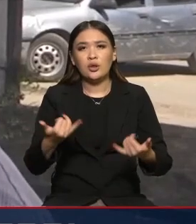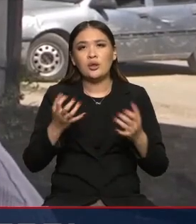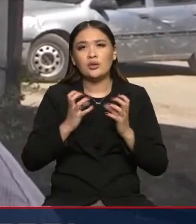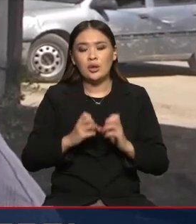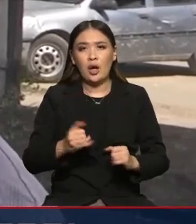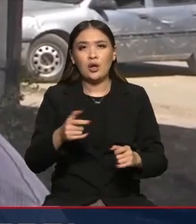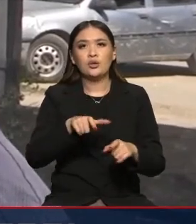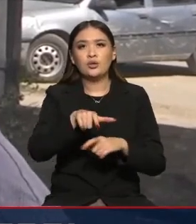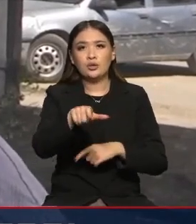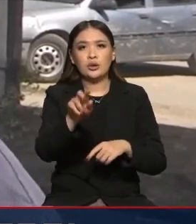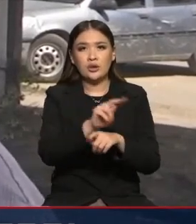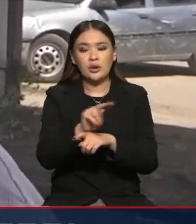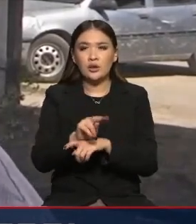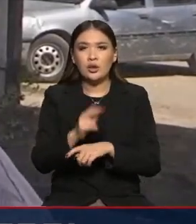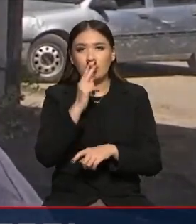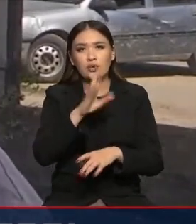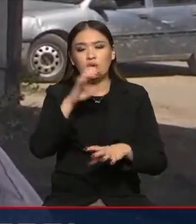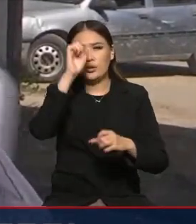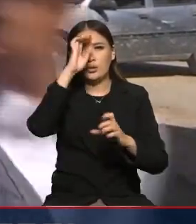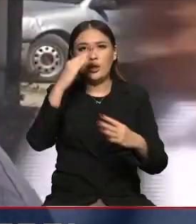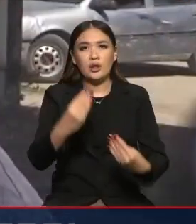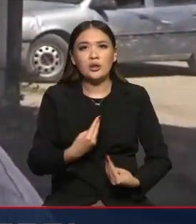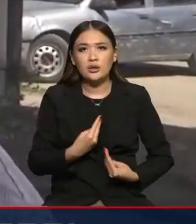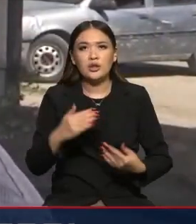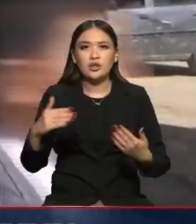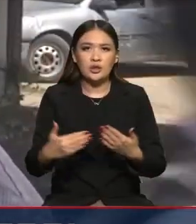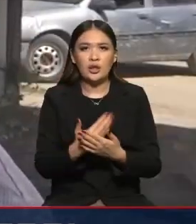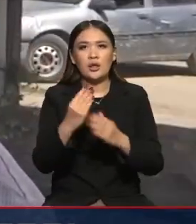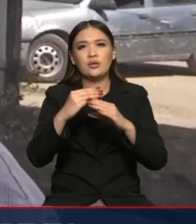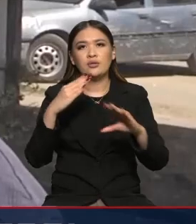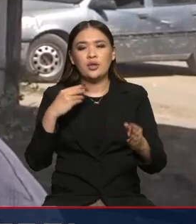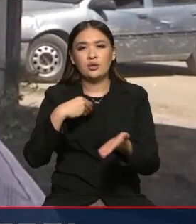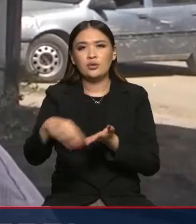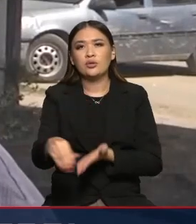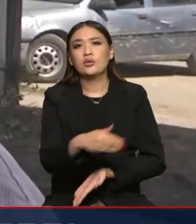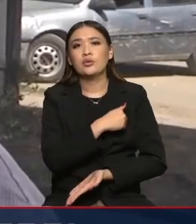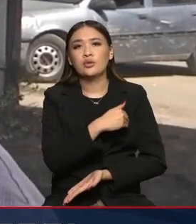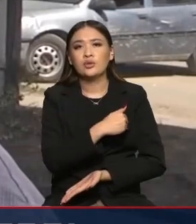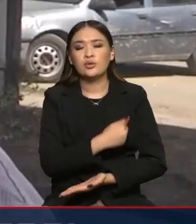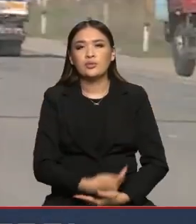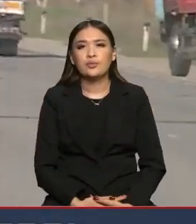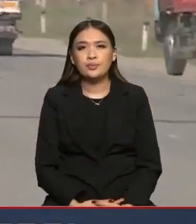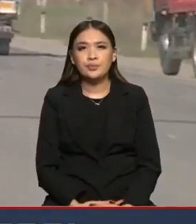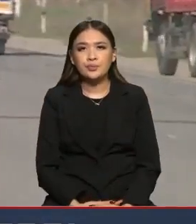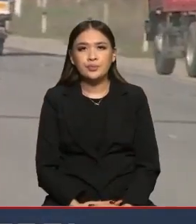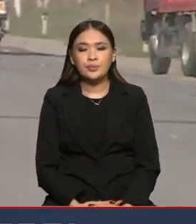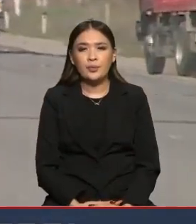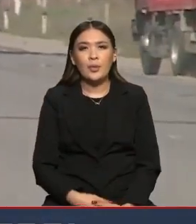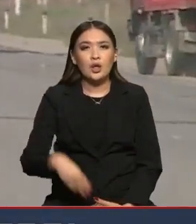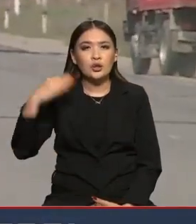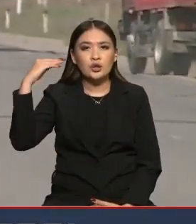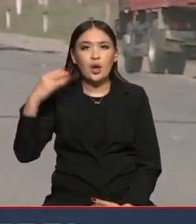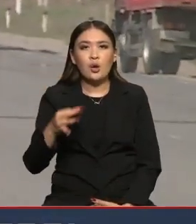жаңа асфальт салынғаннан кейін Құда қаласа бір жаңа көлік алып мінеміз деген ойымызда бар енді. Түркістан